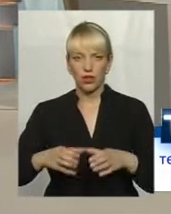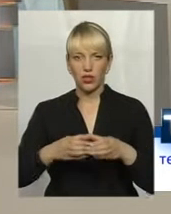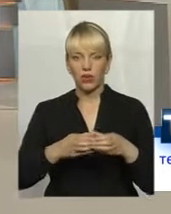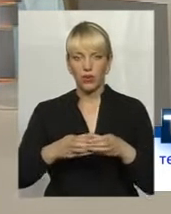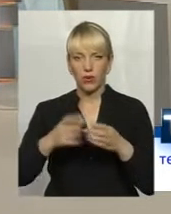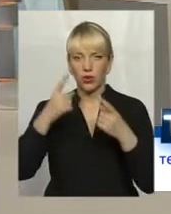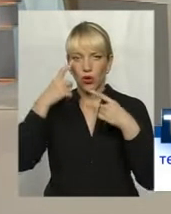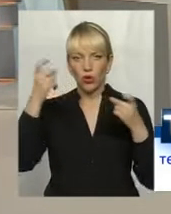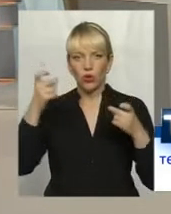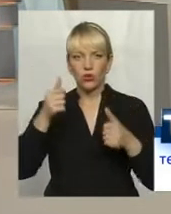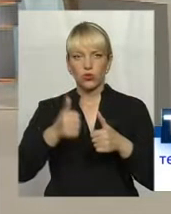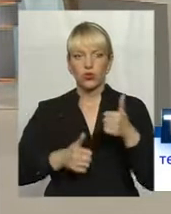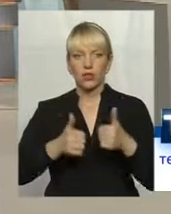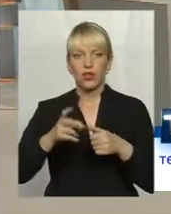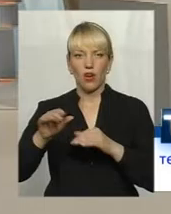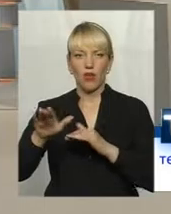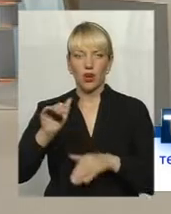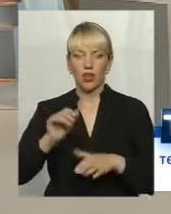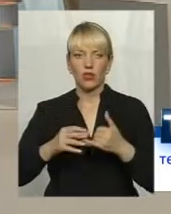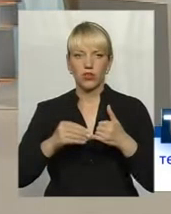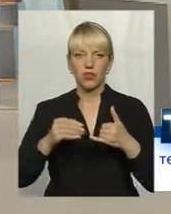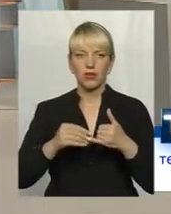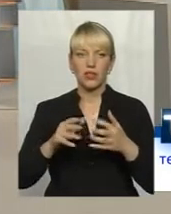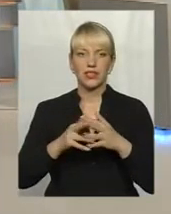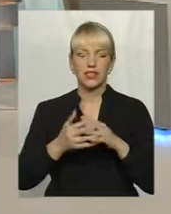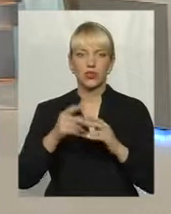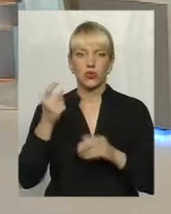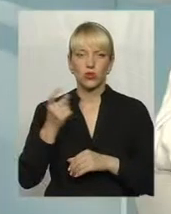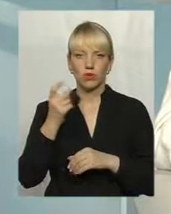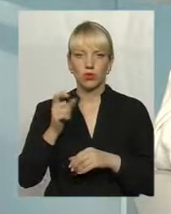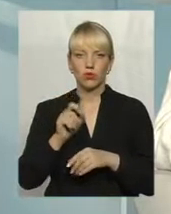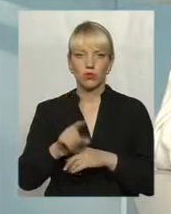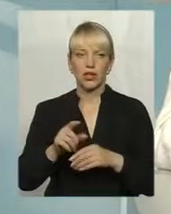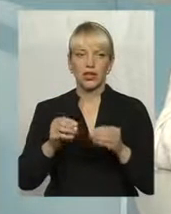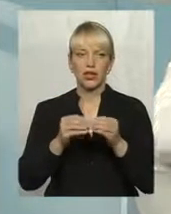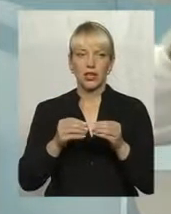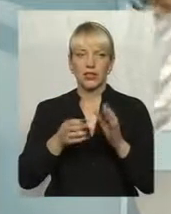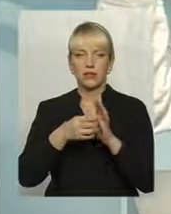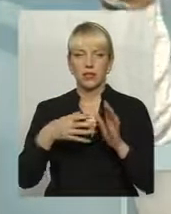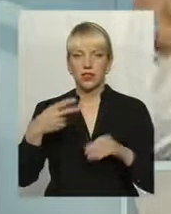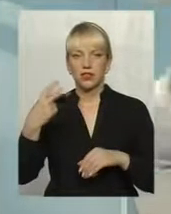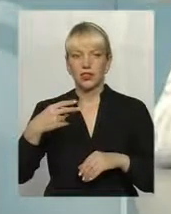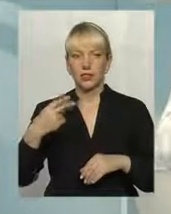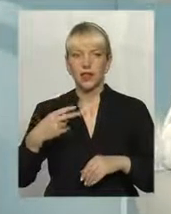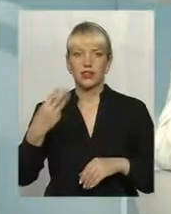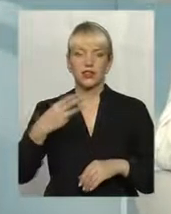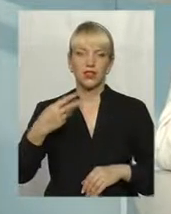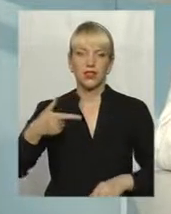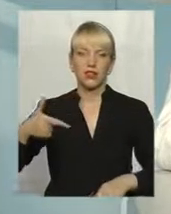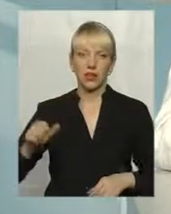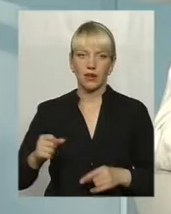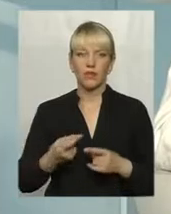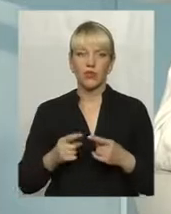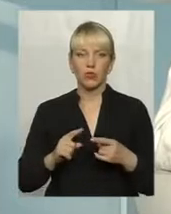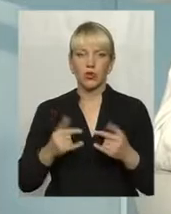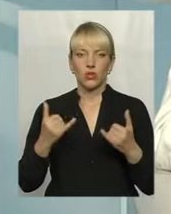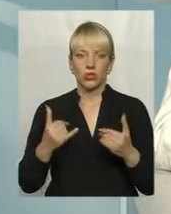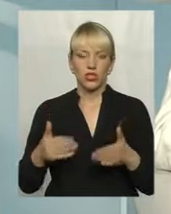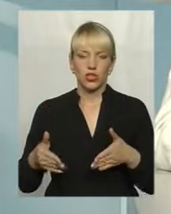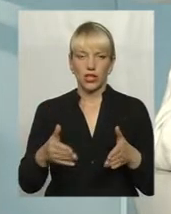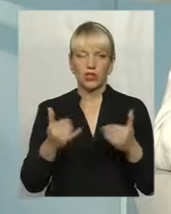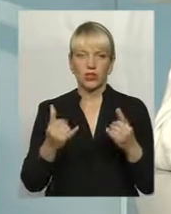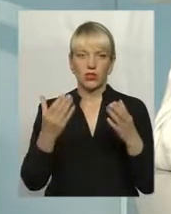оголошує конкурс на оренду землі сільськогосподарського призначення – 10, 15, 20, 30 гектарів. Тому шлях на сьогоднішній